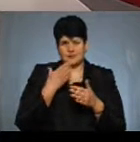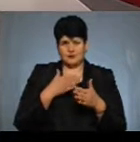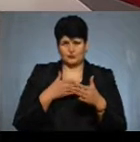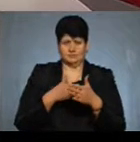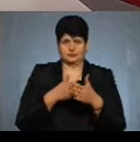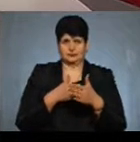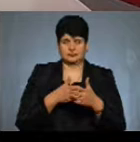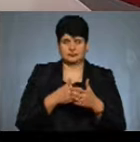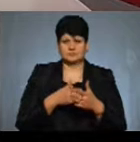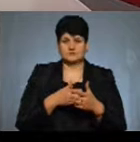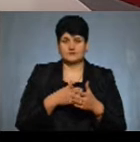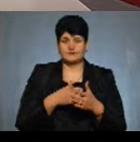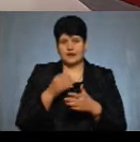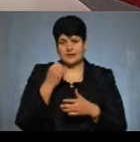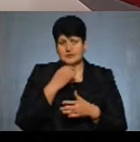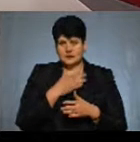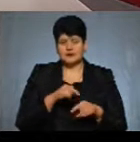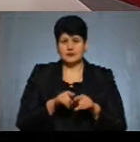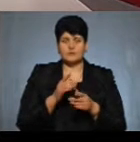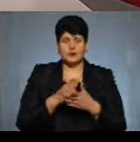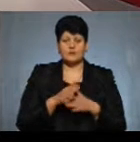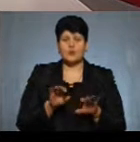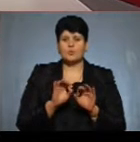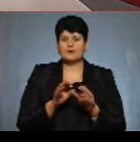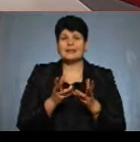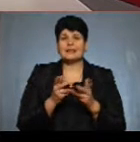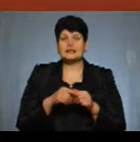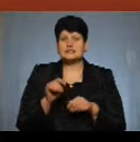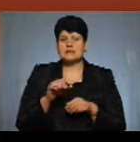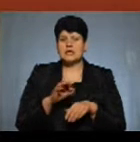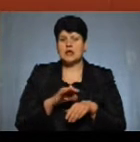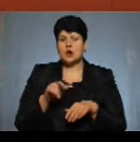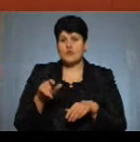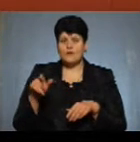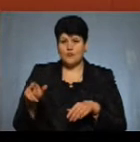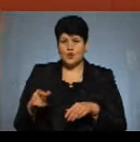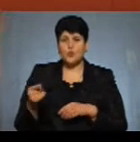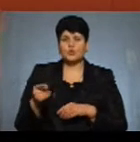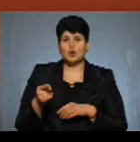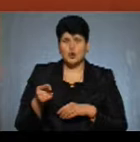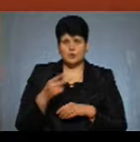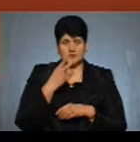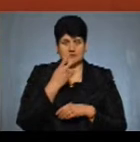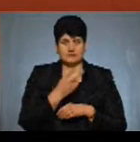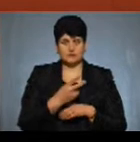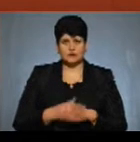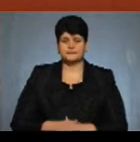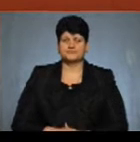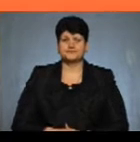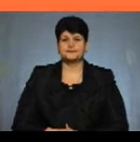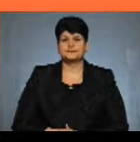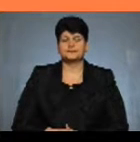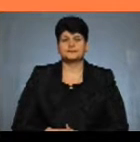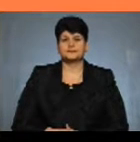епідемічного порогу. Дякую. Також ми маємо коментар щодо кількості хворих на грип та ГРВІ у Тернополі. Дивимось.